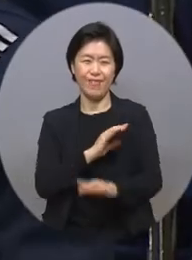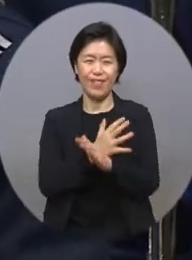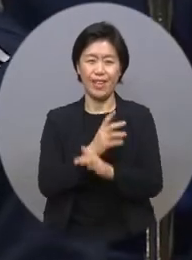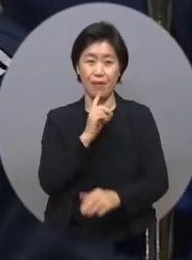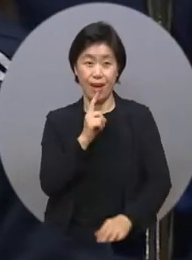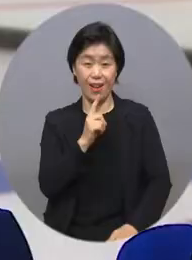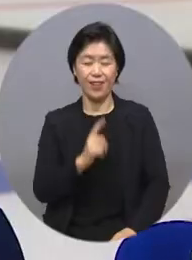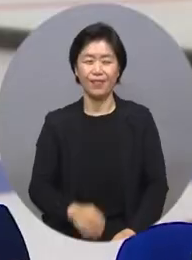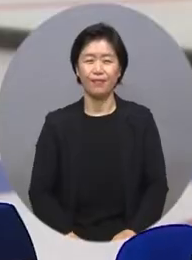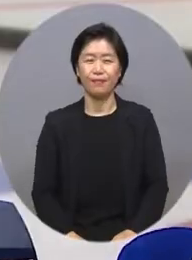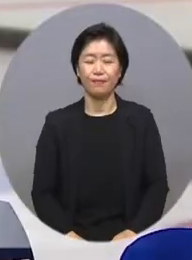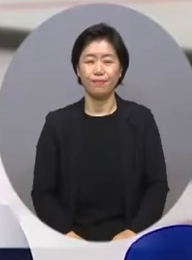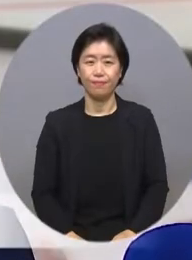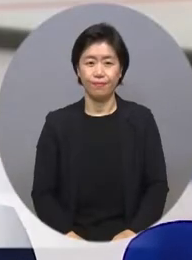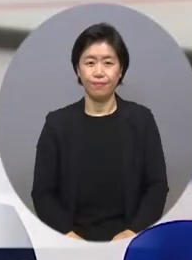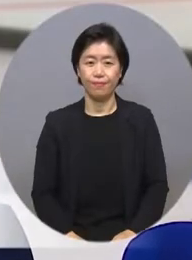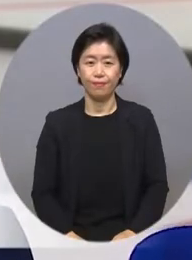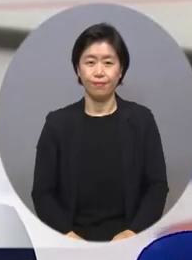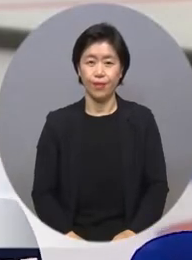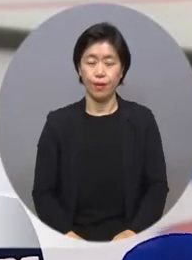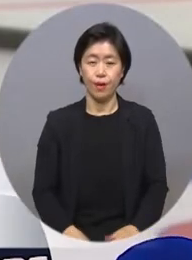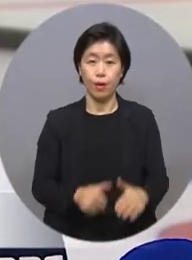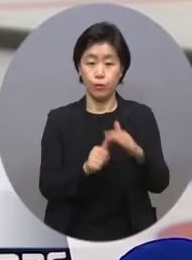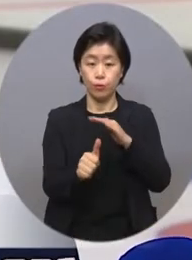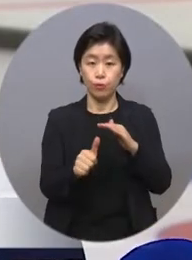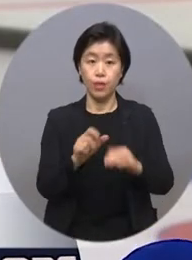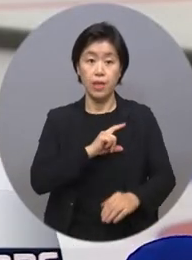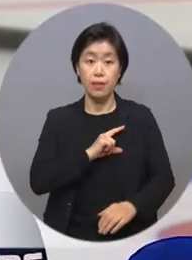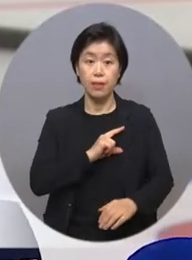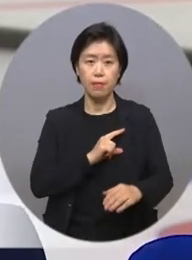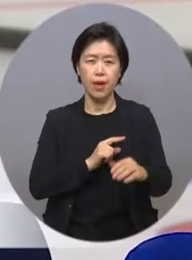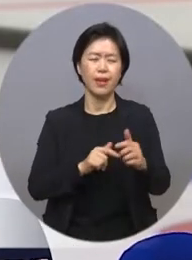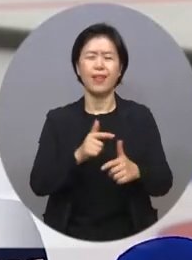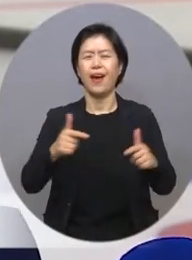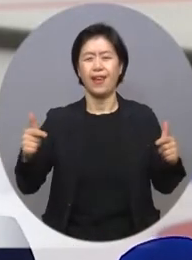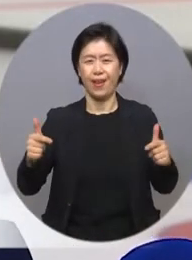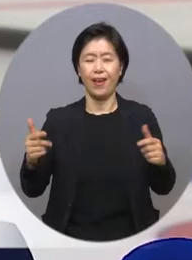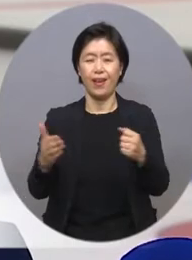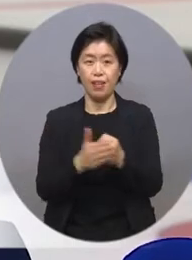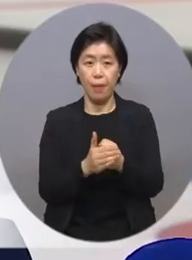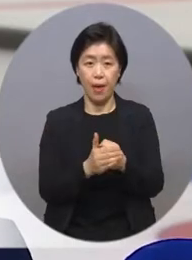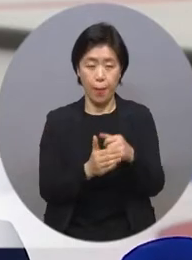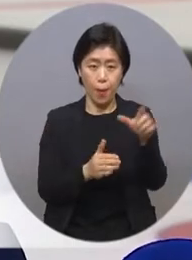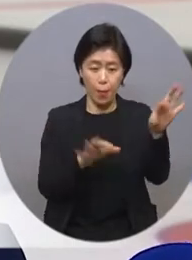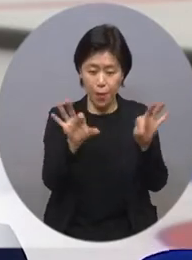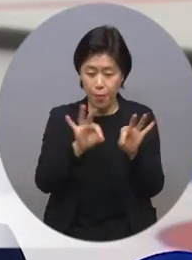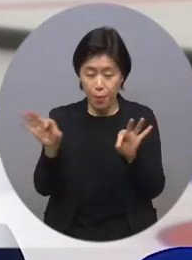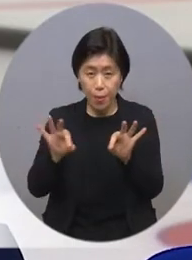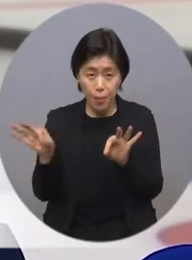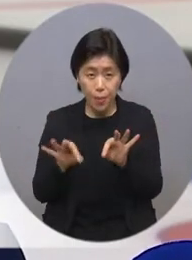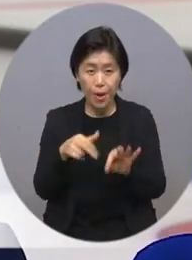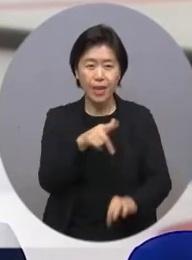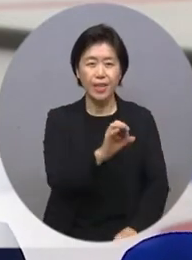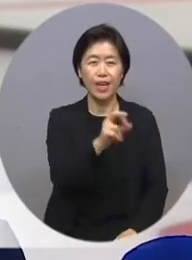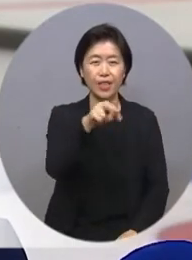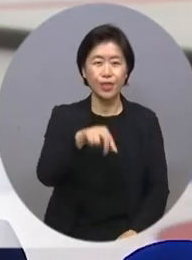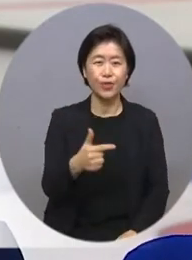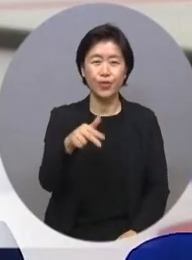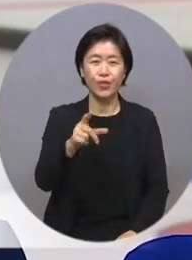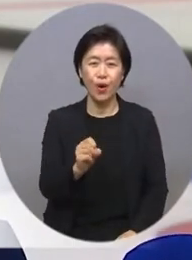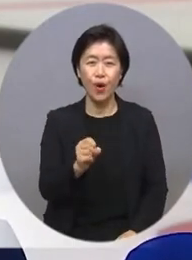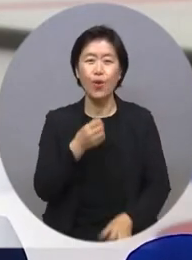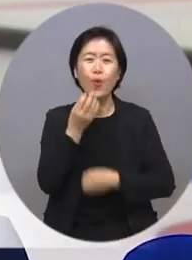했습니다. 성이 다 다르거든요. 근데 이거를 잘 합해보면 장윤정, 고, 백 이렇게도